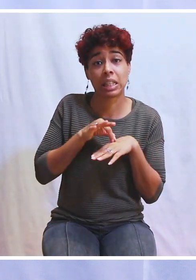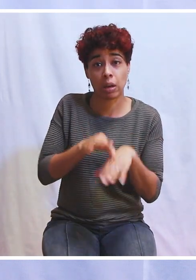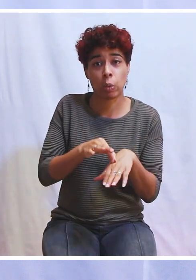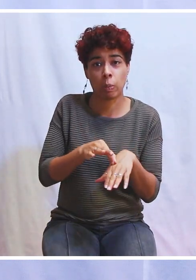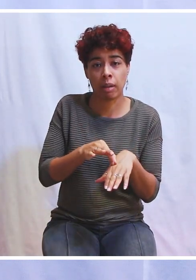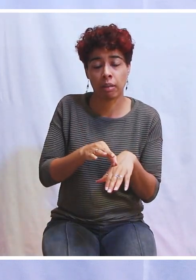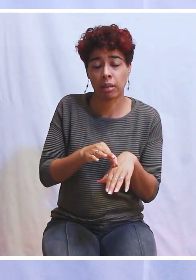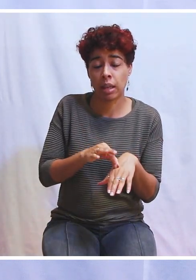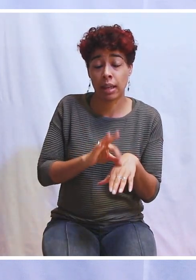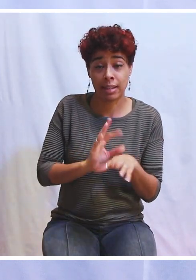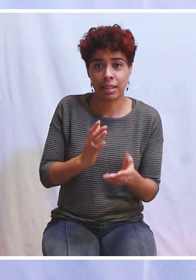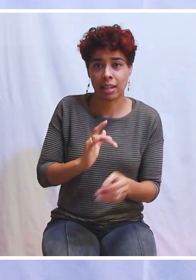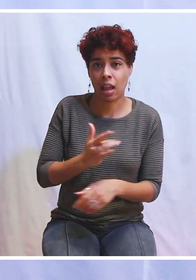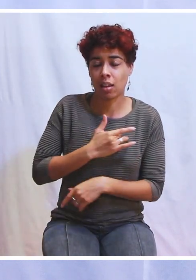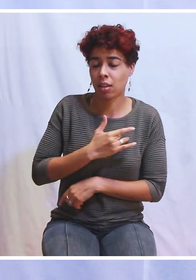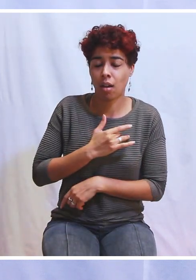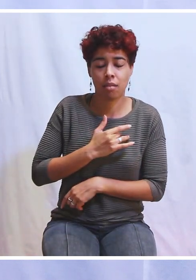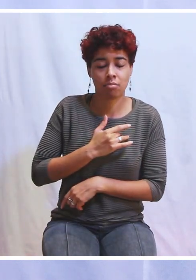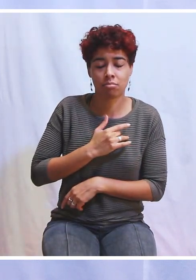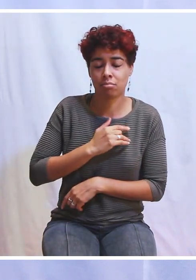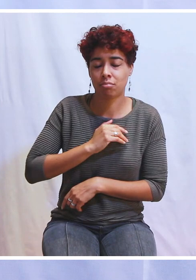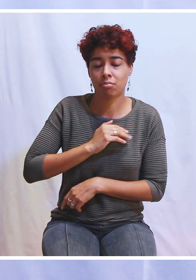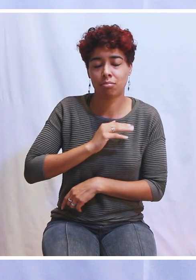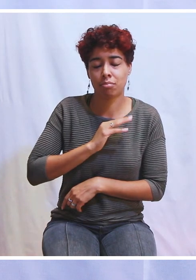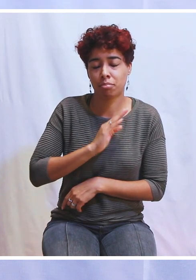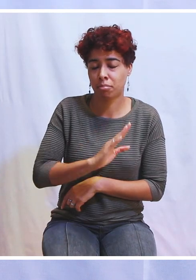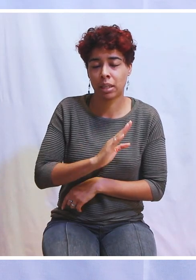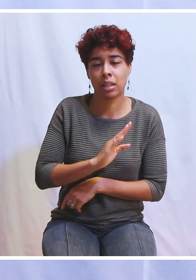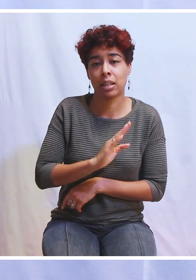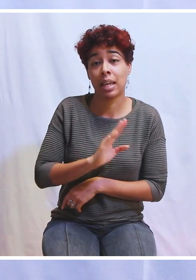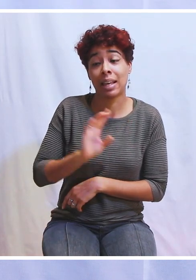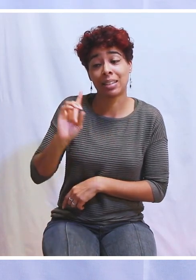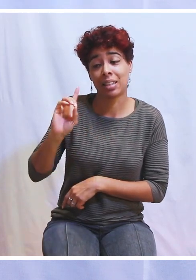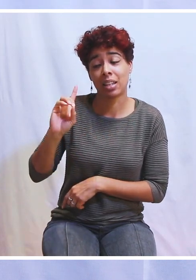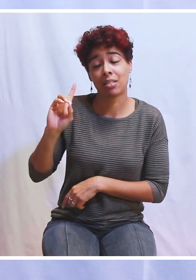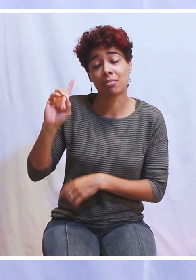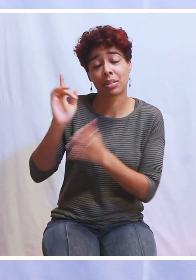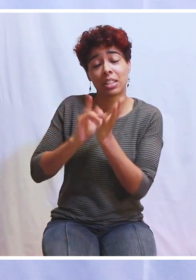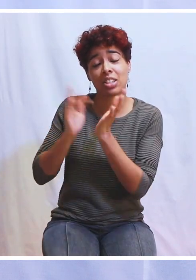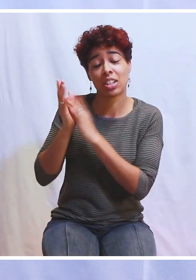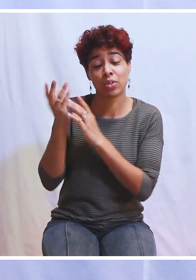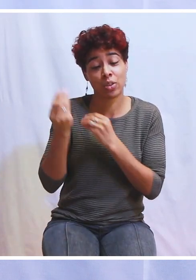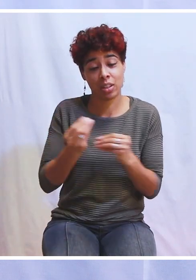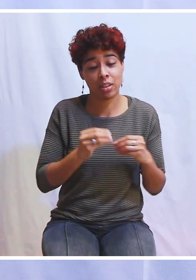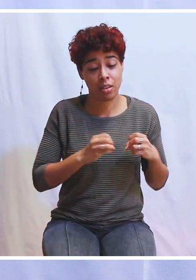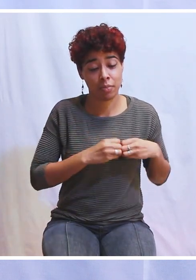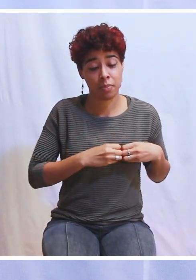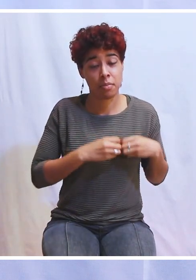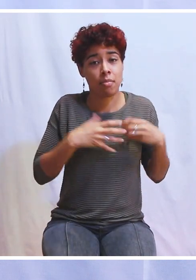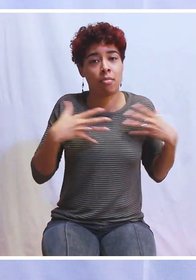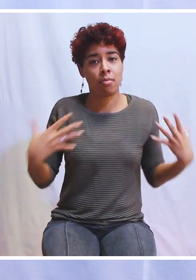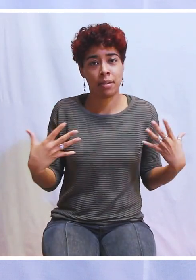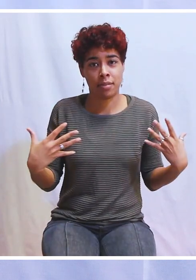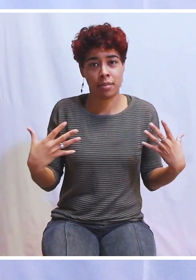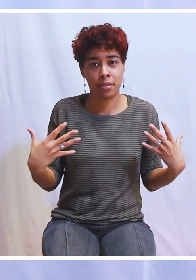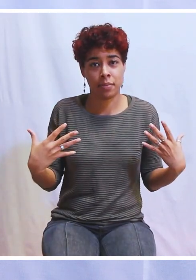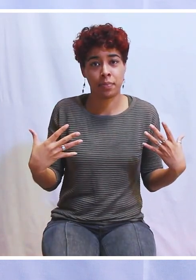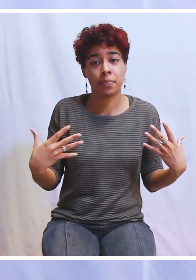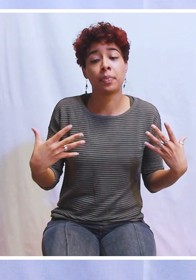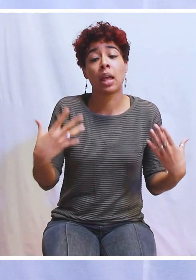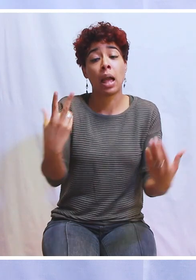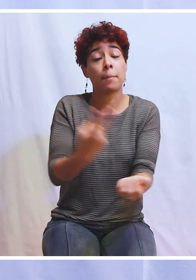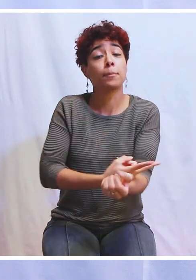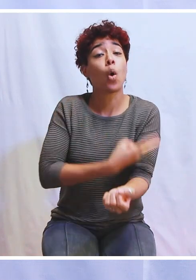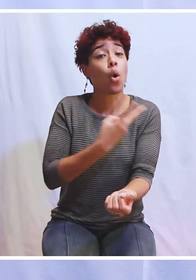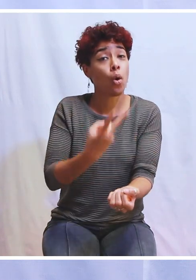cœur qui s'engage, qui se sacrifie, qui veille. Eh bien, c'est Jésus qui va le développer en disant, il y a deux types de personnes qui gèrent des brebis dans ce